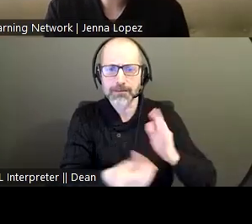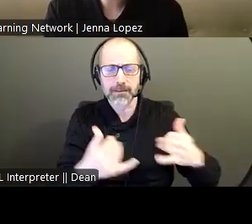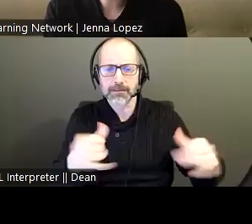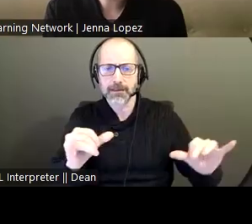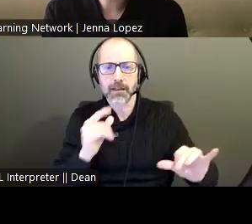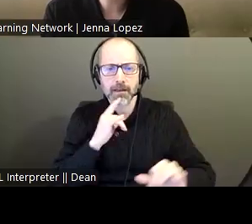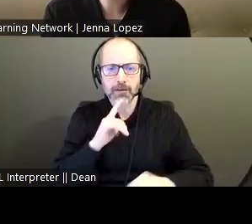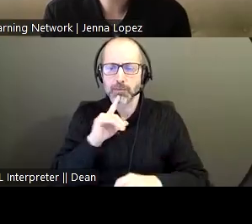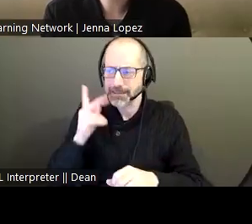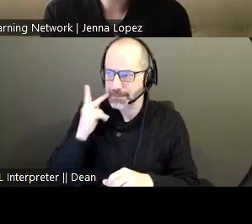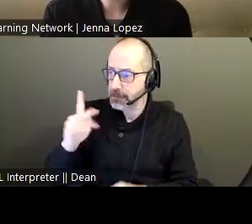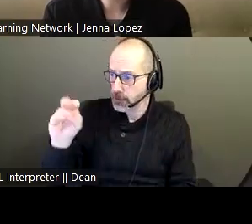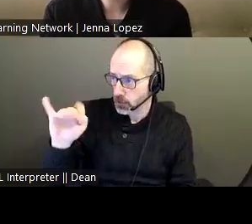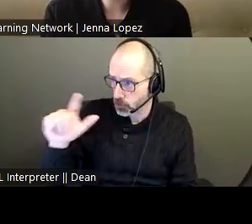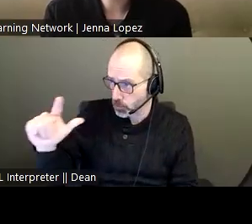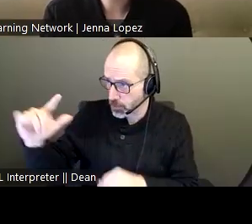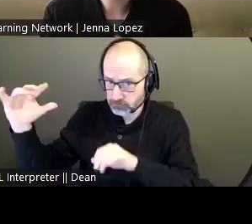et des personnes de